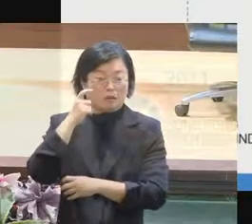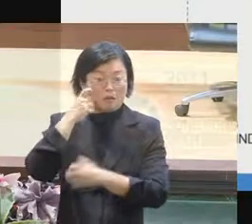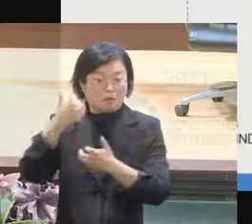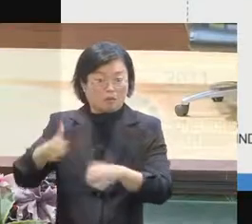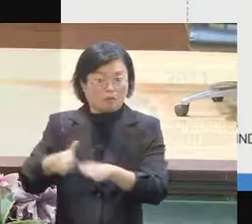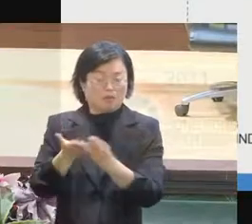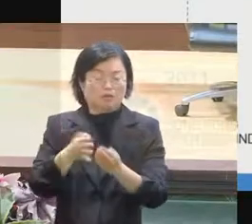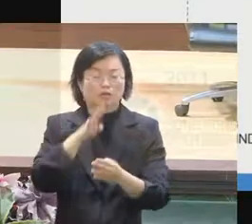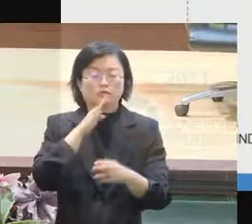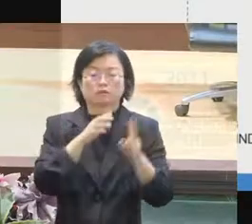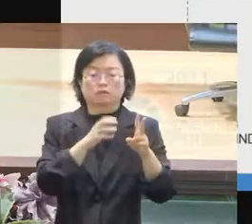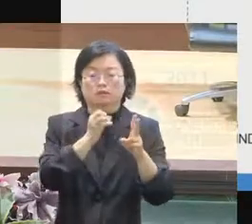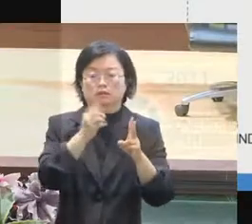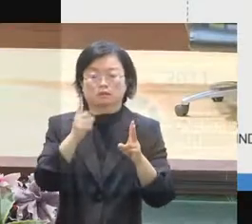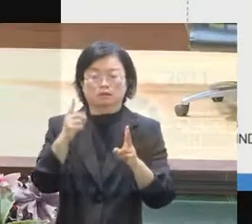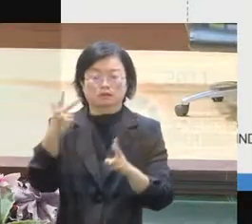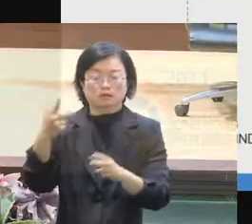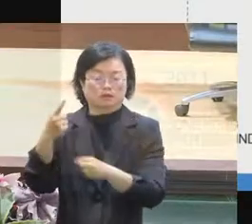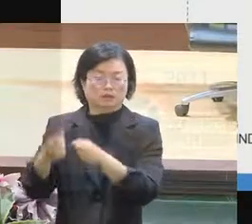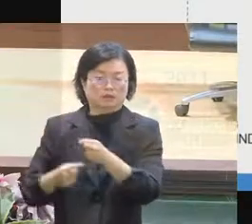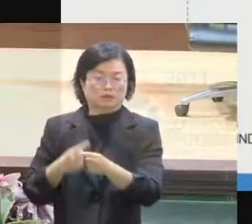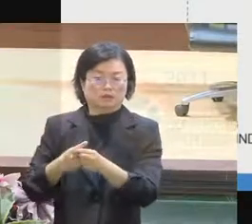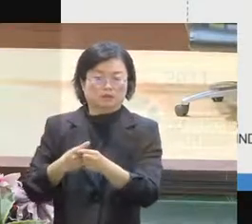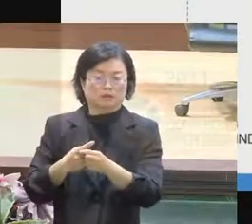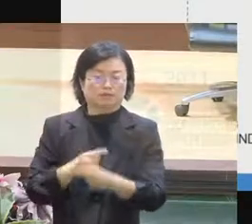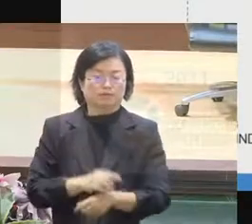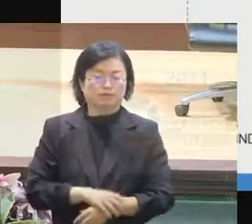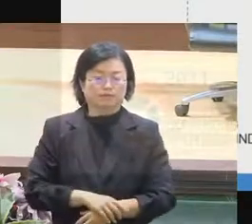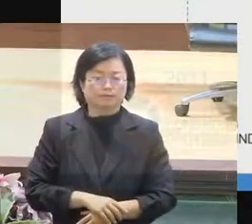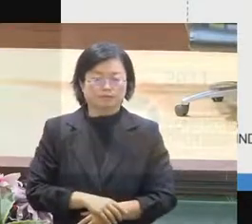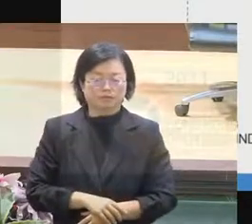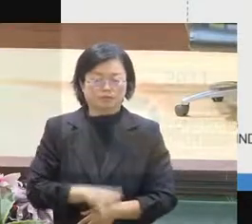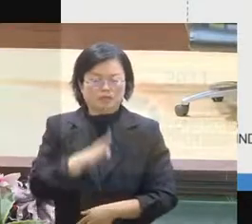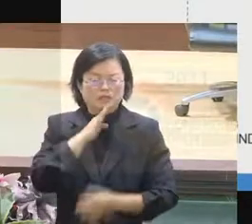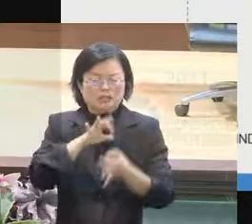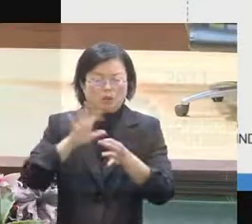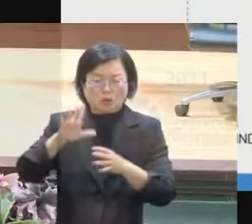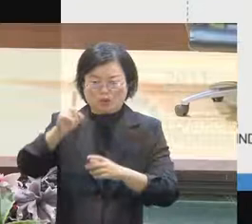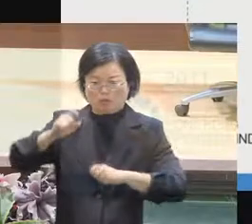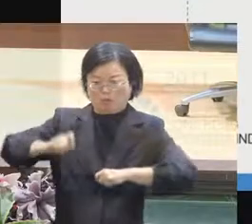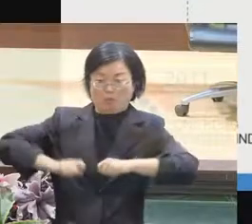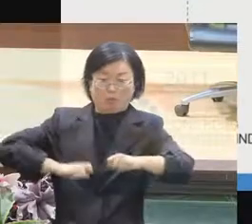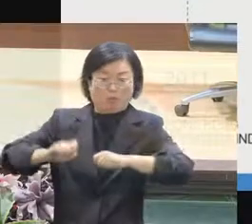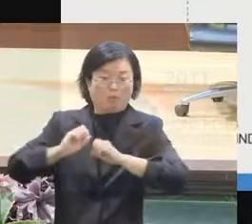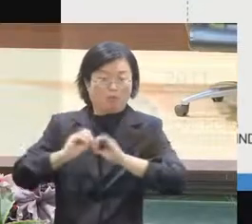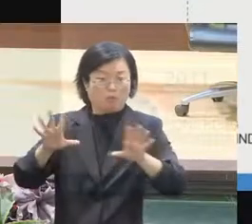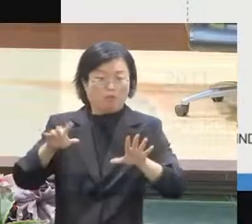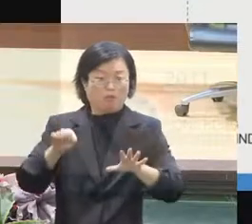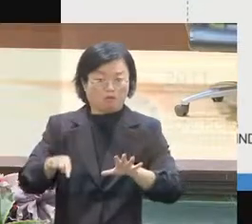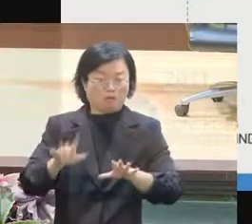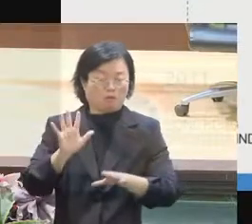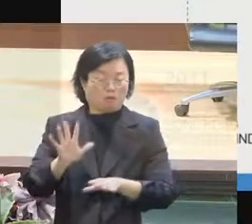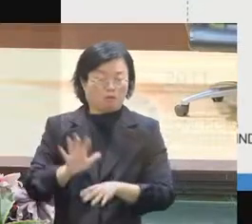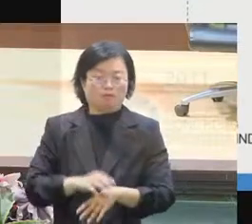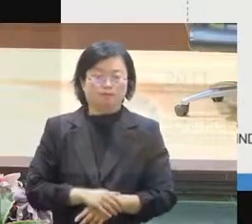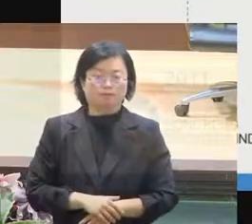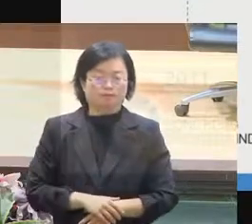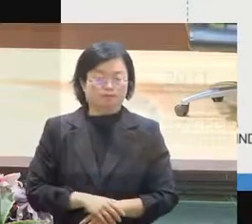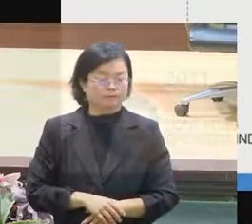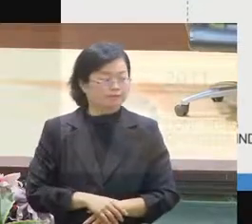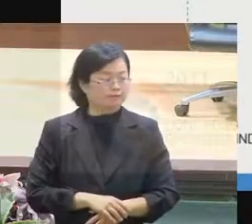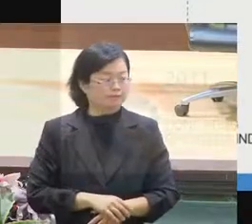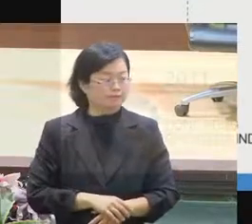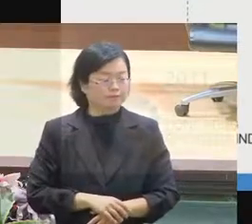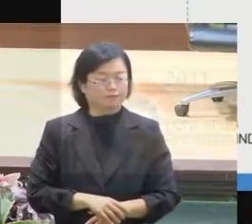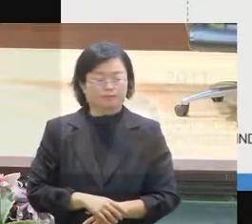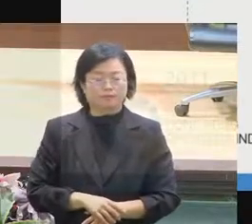月开始，当时官方出了一个叫做 Smart City Blueprint 的一个策略文件。那中文名叫智